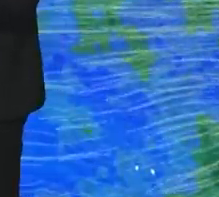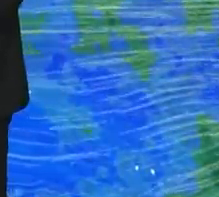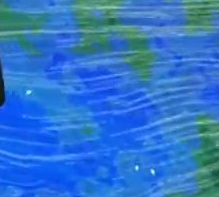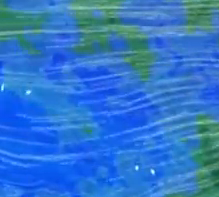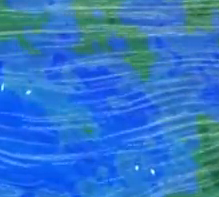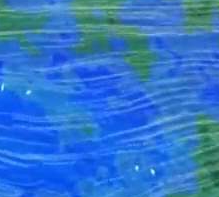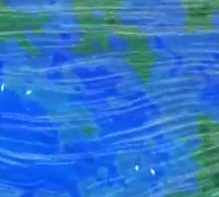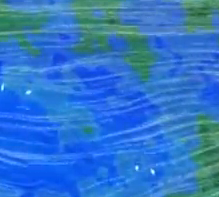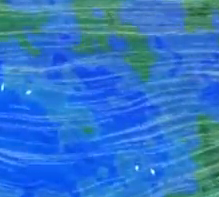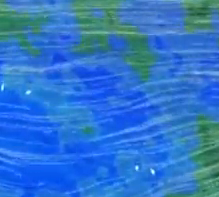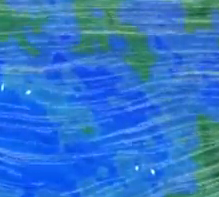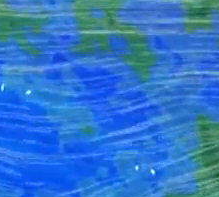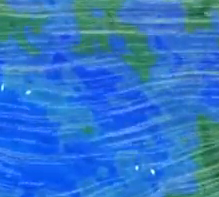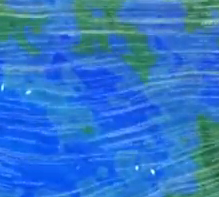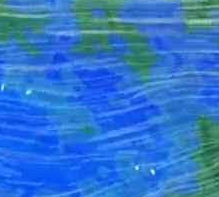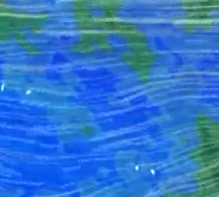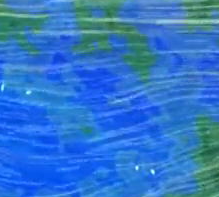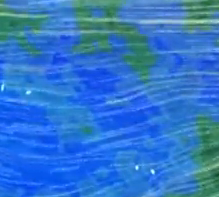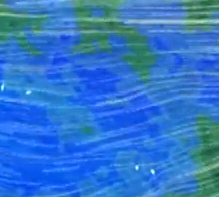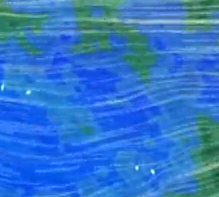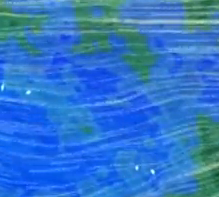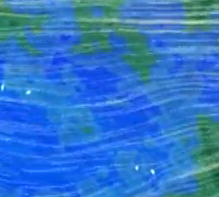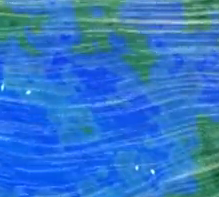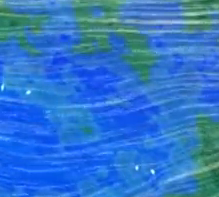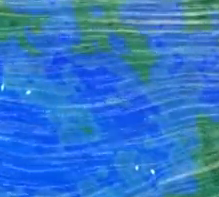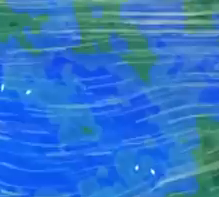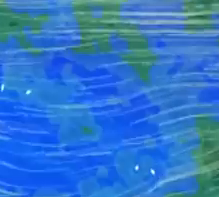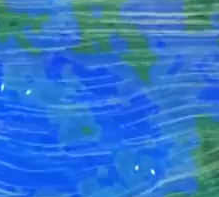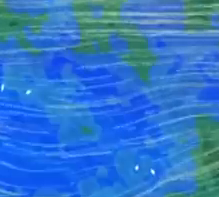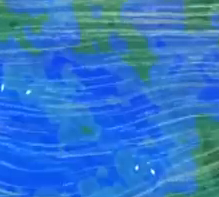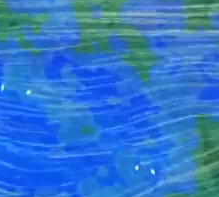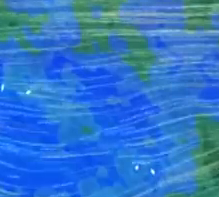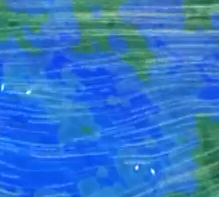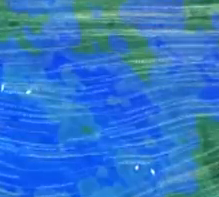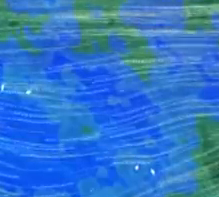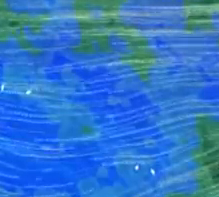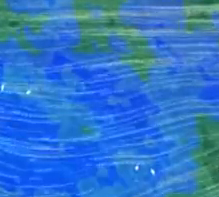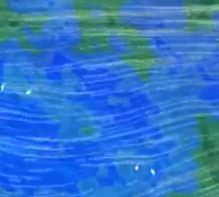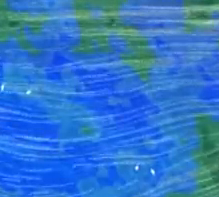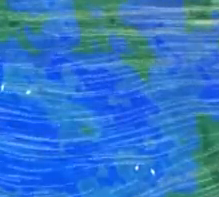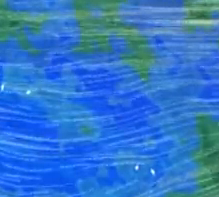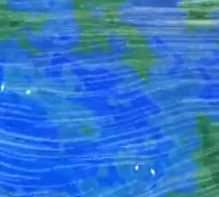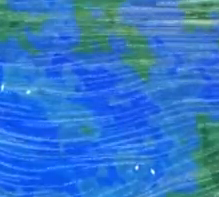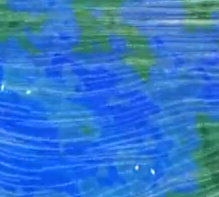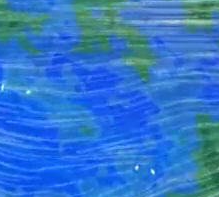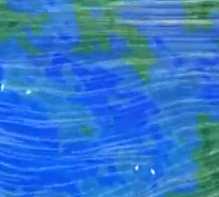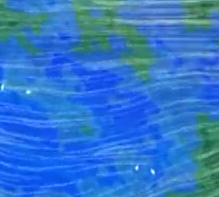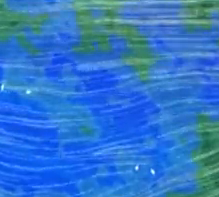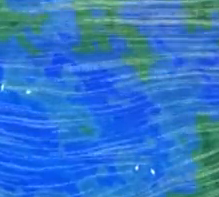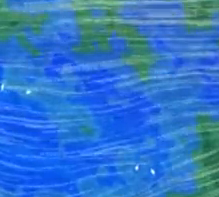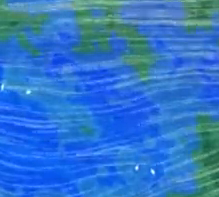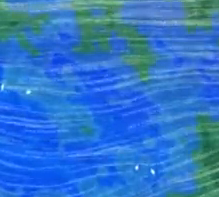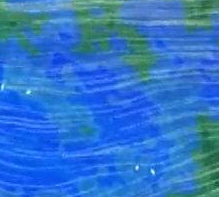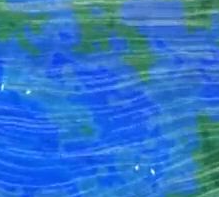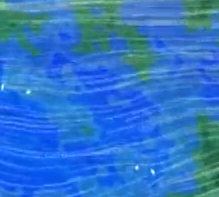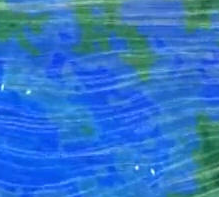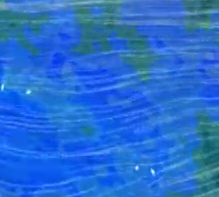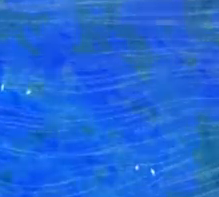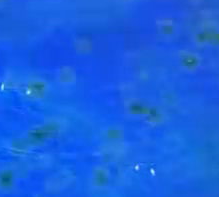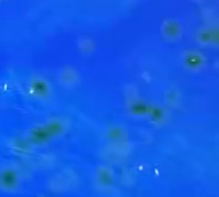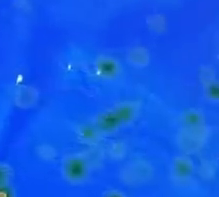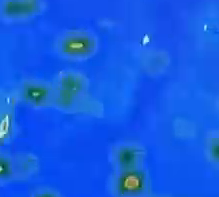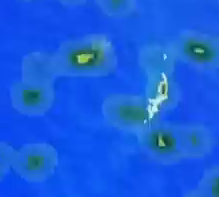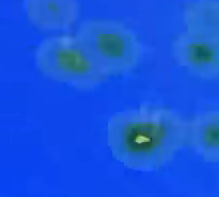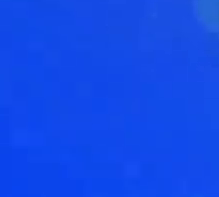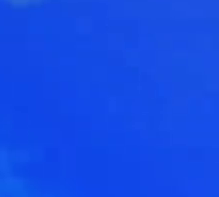kasalukuyang nakaapekto pa sa northern at central Luzon. Wala pa rin nakakitang sama ng panahon hanggang sa susunod na Linggo. Sa